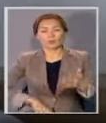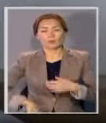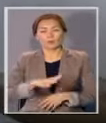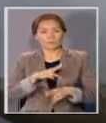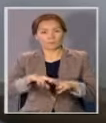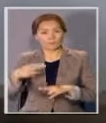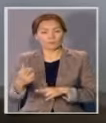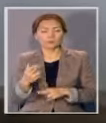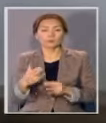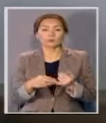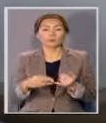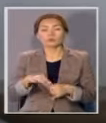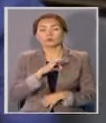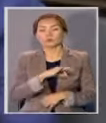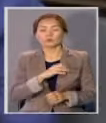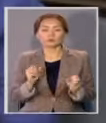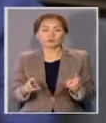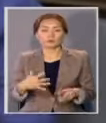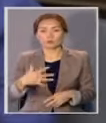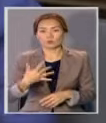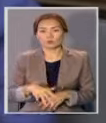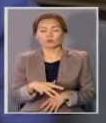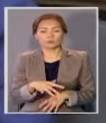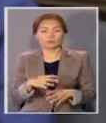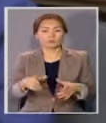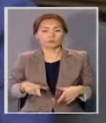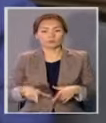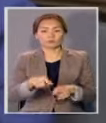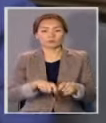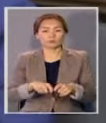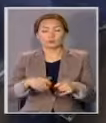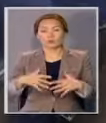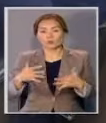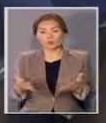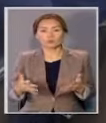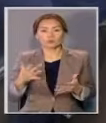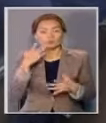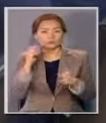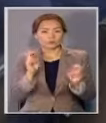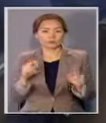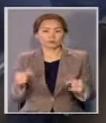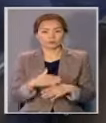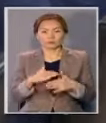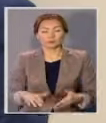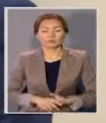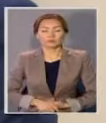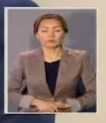өндірілген. Облыста жер қойнауын пайдалануға арналған 50-ге жуық карьер бар. Алайда басым көпшілігінде тиісті талаптар